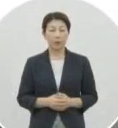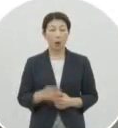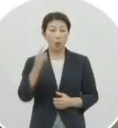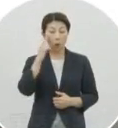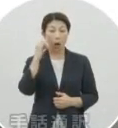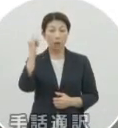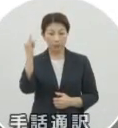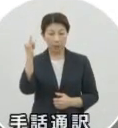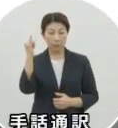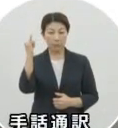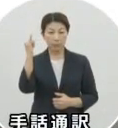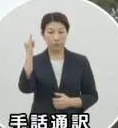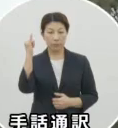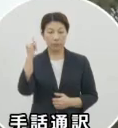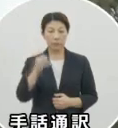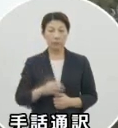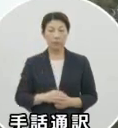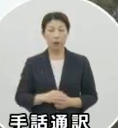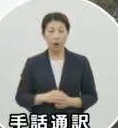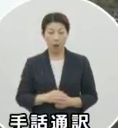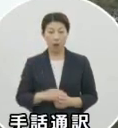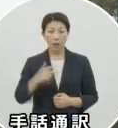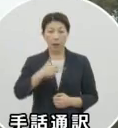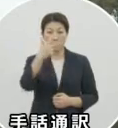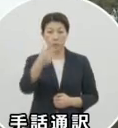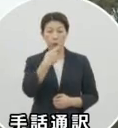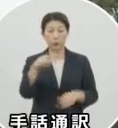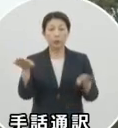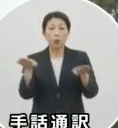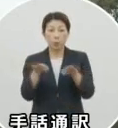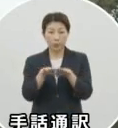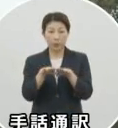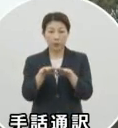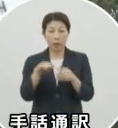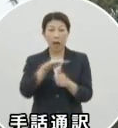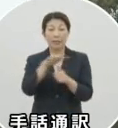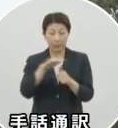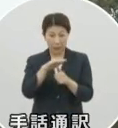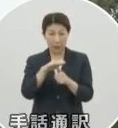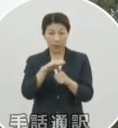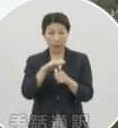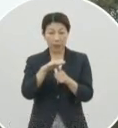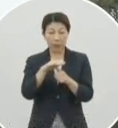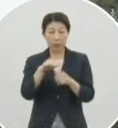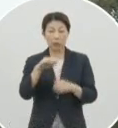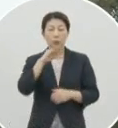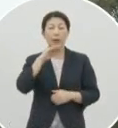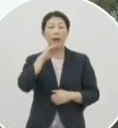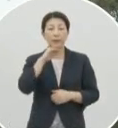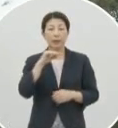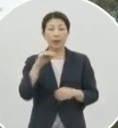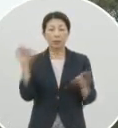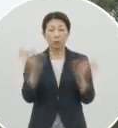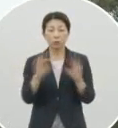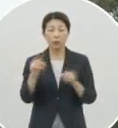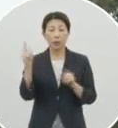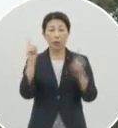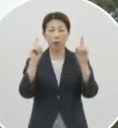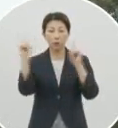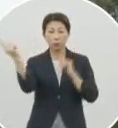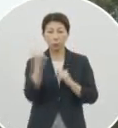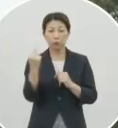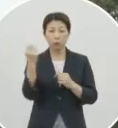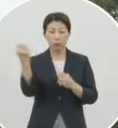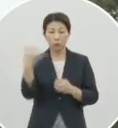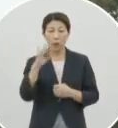もしもしお母さん。え、来週の日曜愛知に？ちょっと待って、そんなに急に来るって言われ